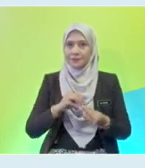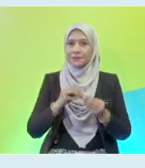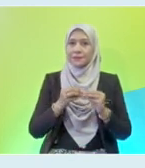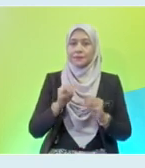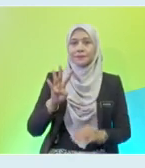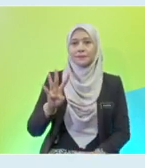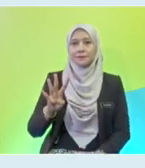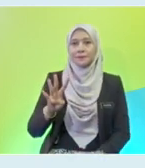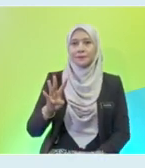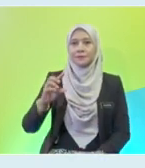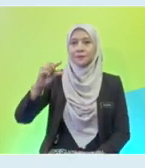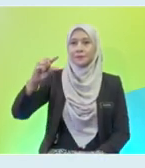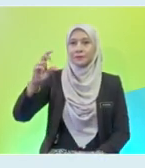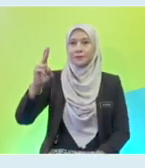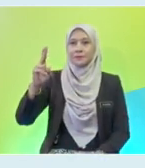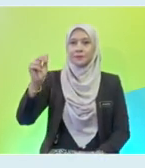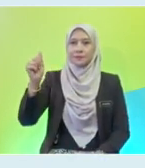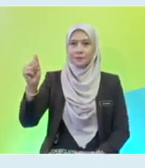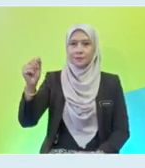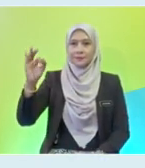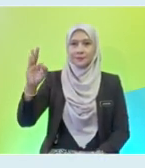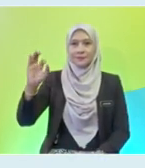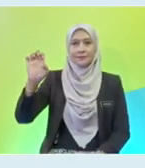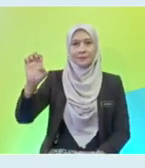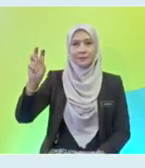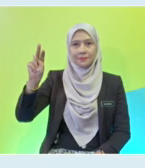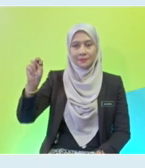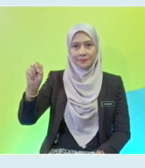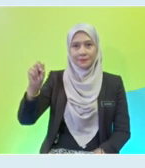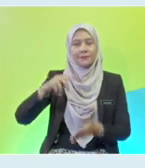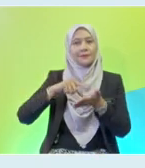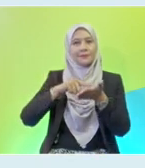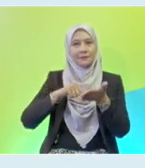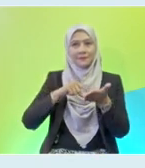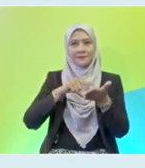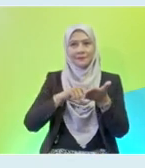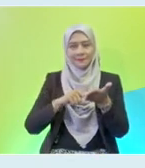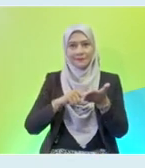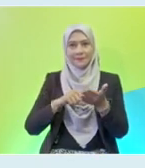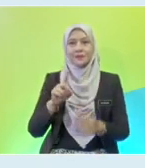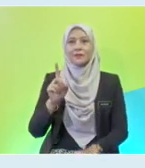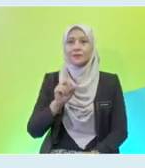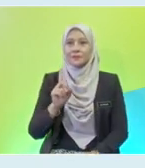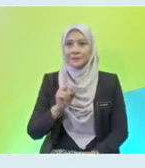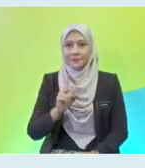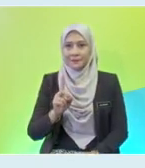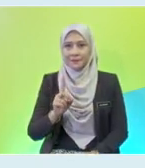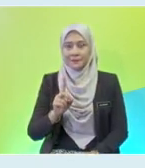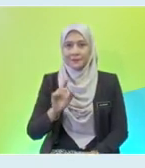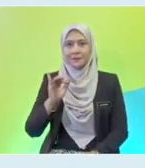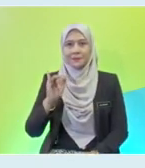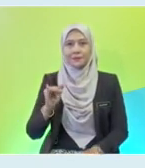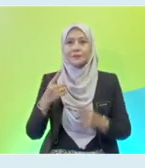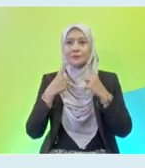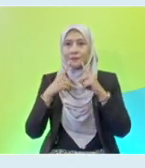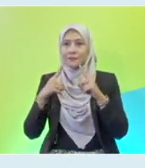yang digunakan secara meluas dalam industri teknologi antara Berikut merupakan